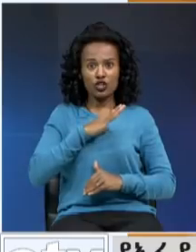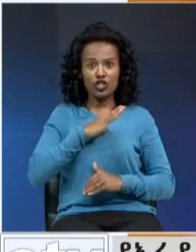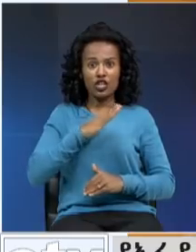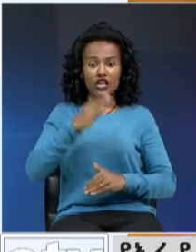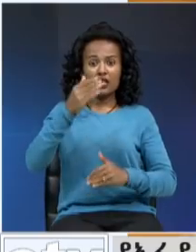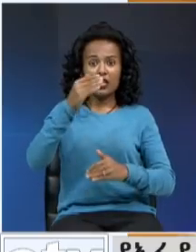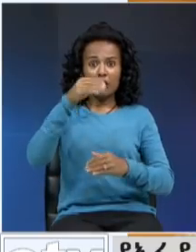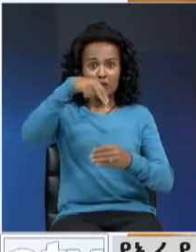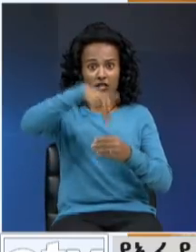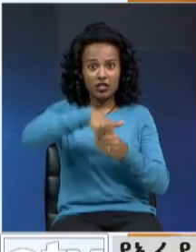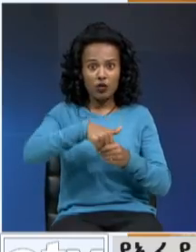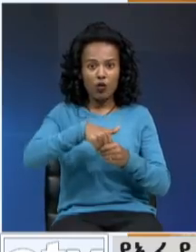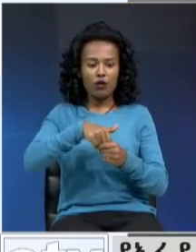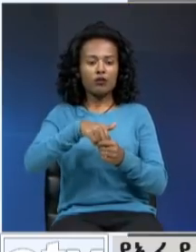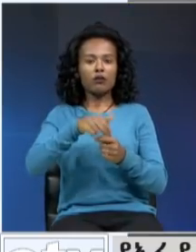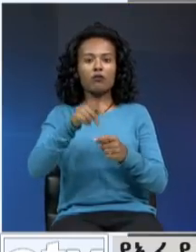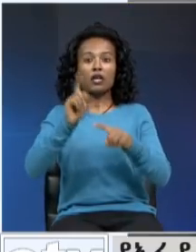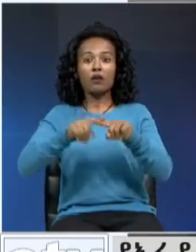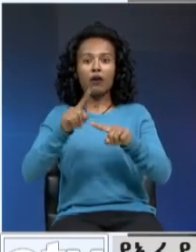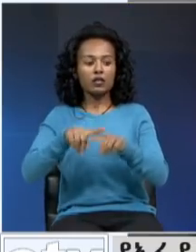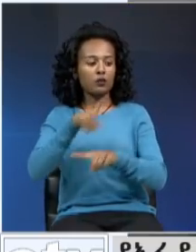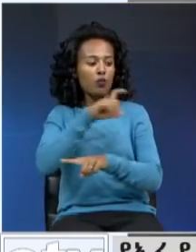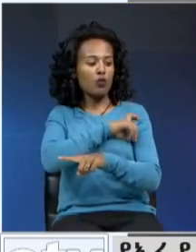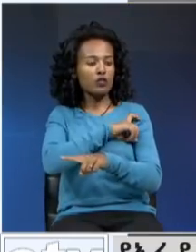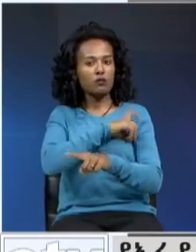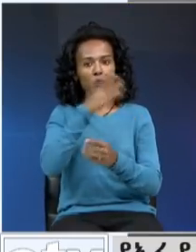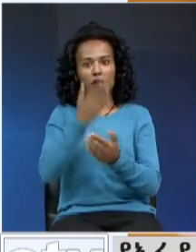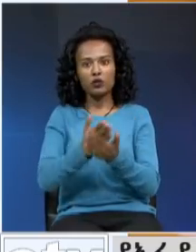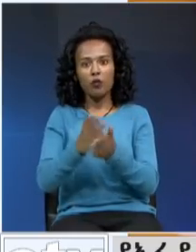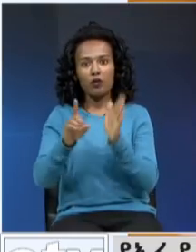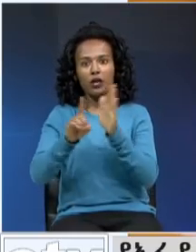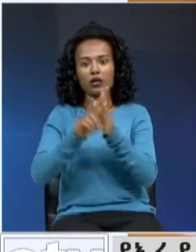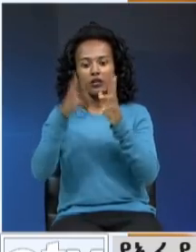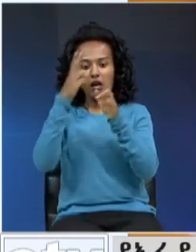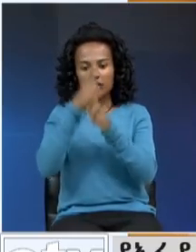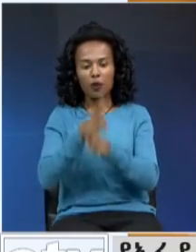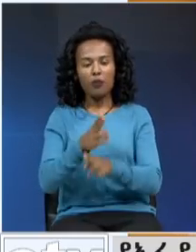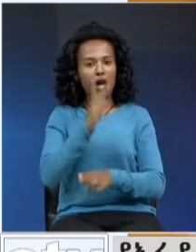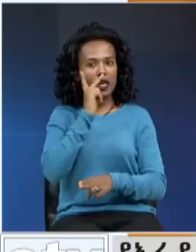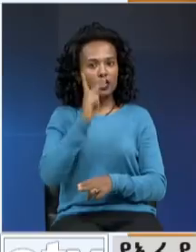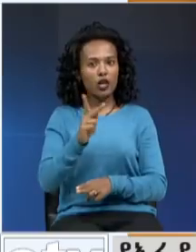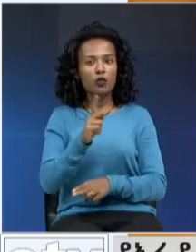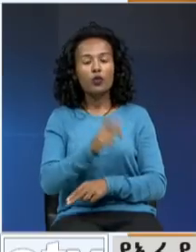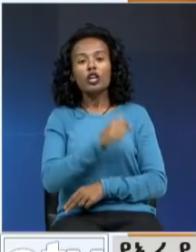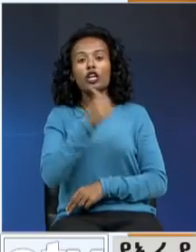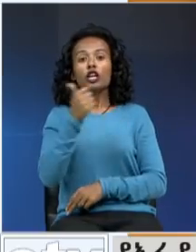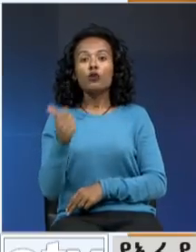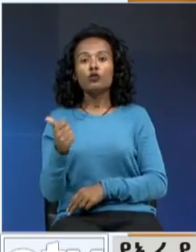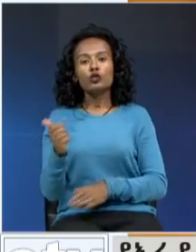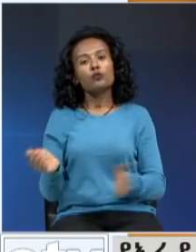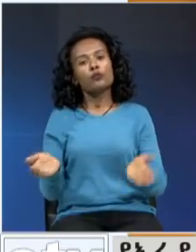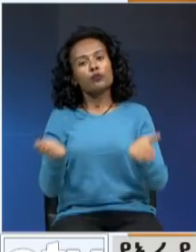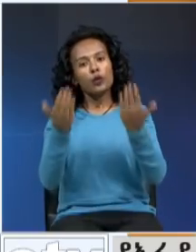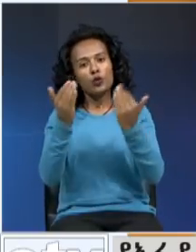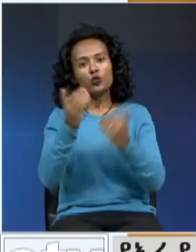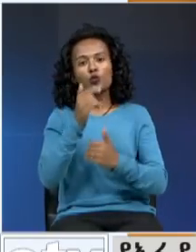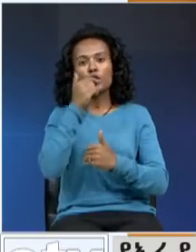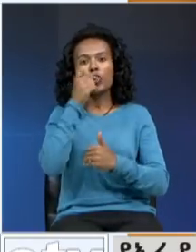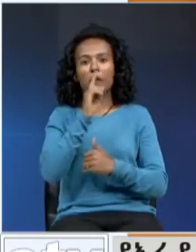የጫነ ሚኒባስን ፖሊስ በማስቆም ህግ ሲያስከብር አይቻለሁ። ሌሎችም በርቱ